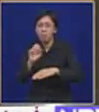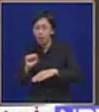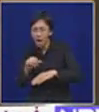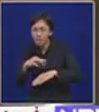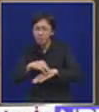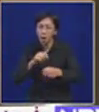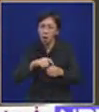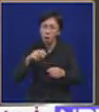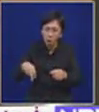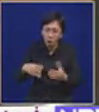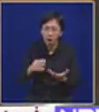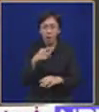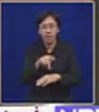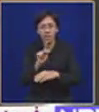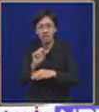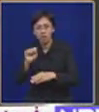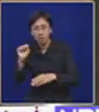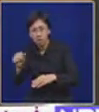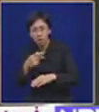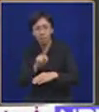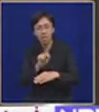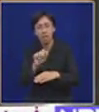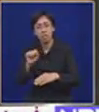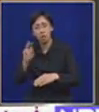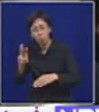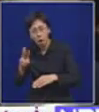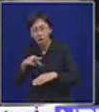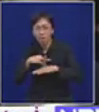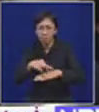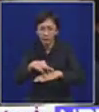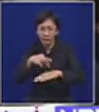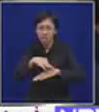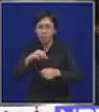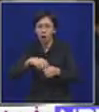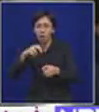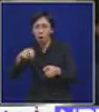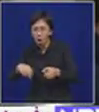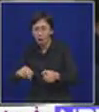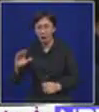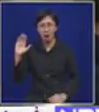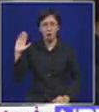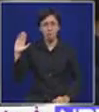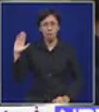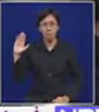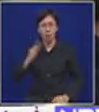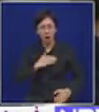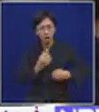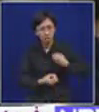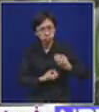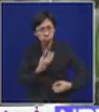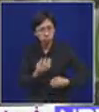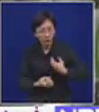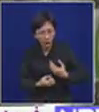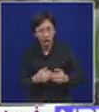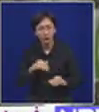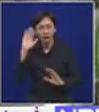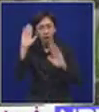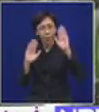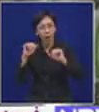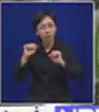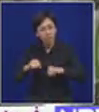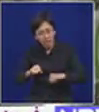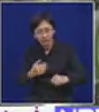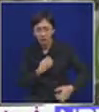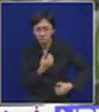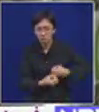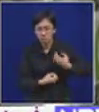ธานวุฒิสภาอำนาจหน้าที่เอกสิทธิ์ในการกล่าวถ้อยคำแสดงความคิดเห็นหรือออกเสียงลงคะแนนใน